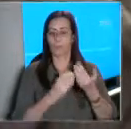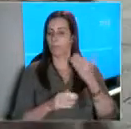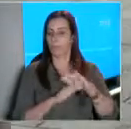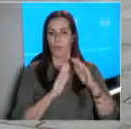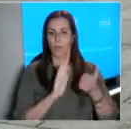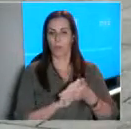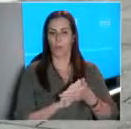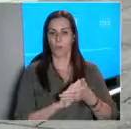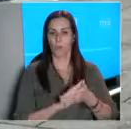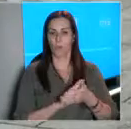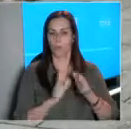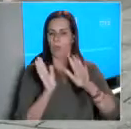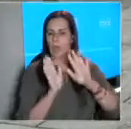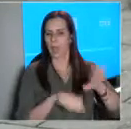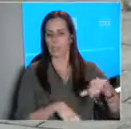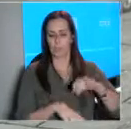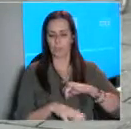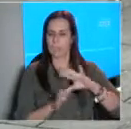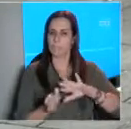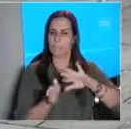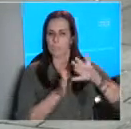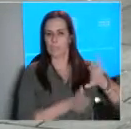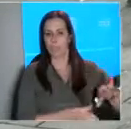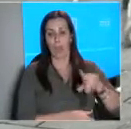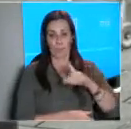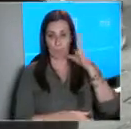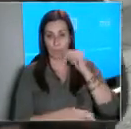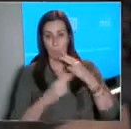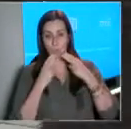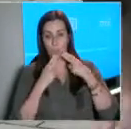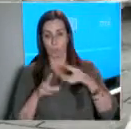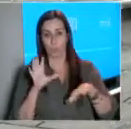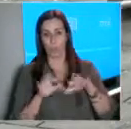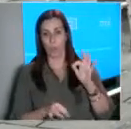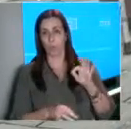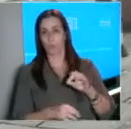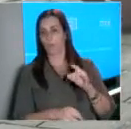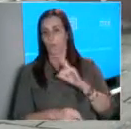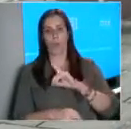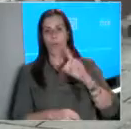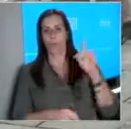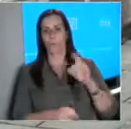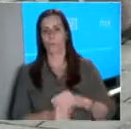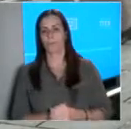הכל. ולעזוב את כל האינטרסים בצד. אתה מרוצה מתוצאות הבחירות? לא.